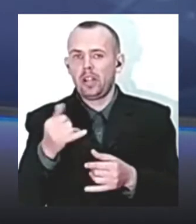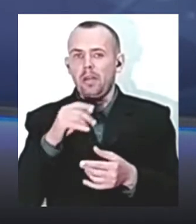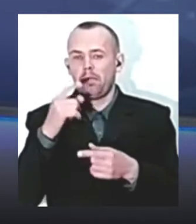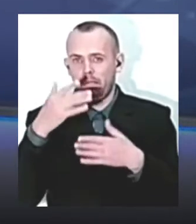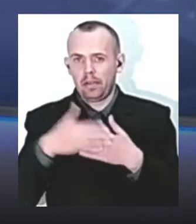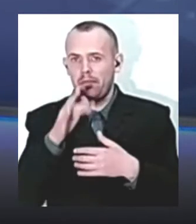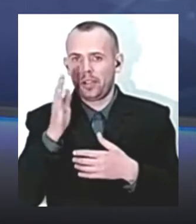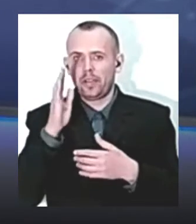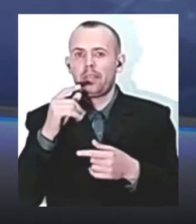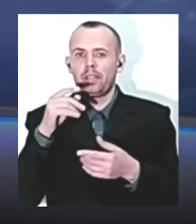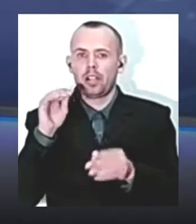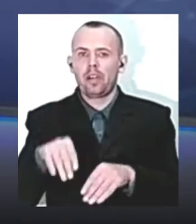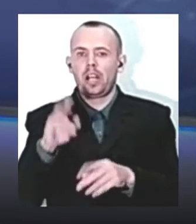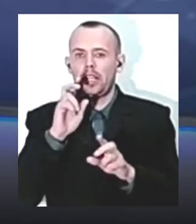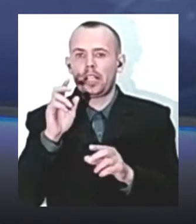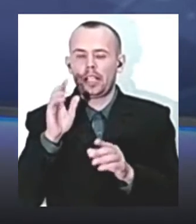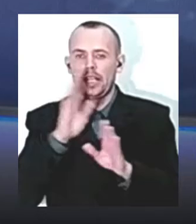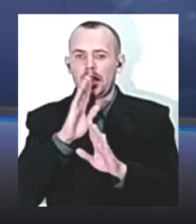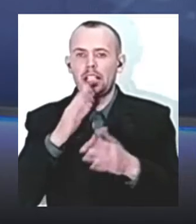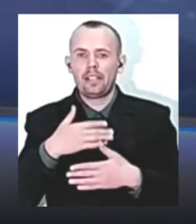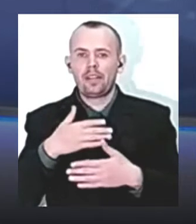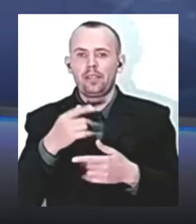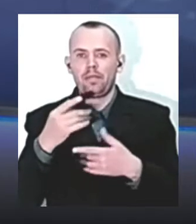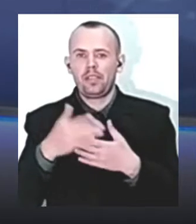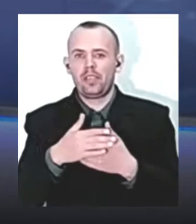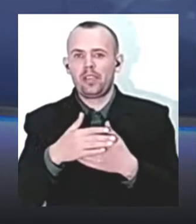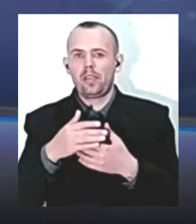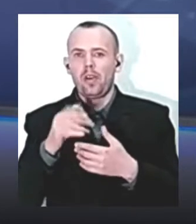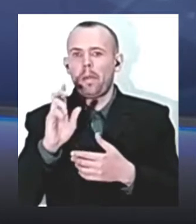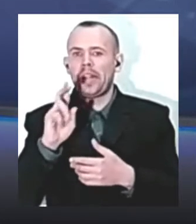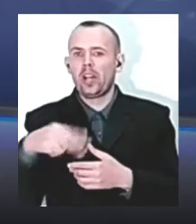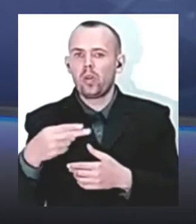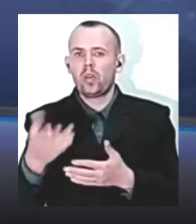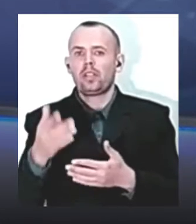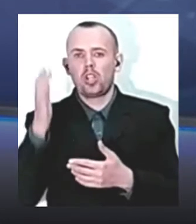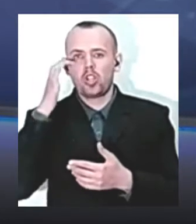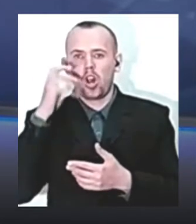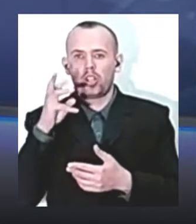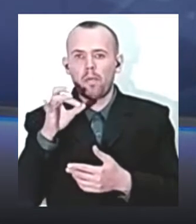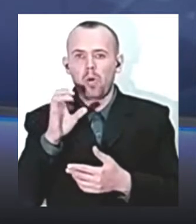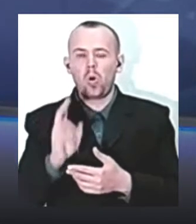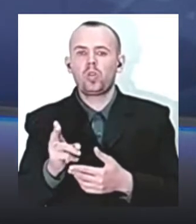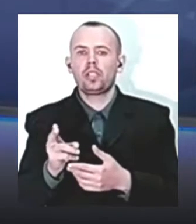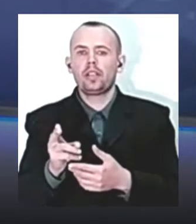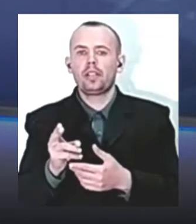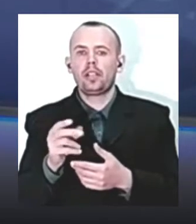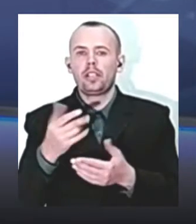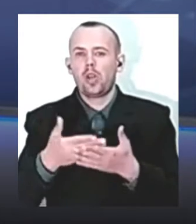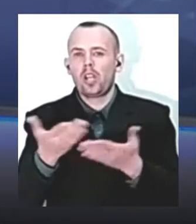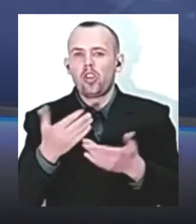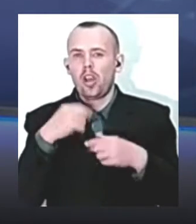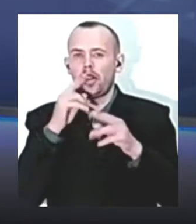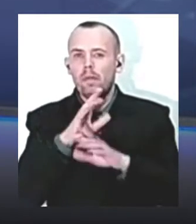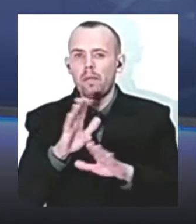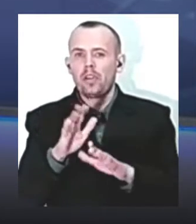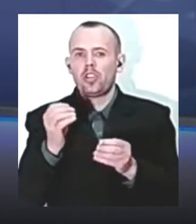встановити кисневі станції, здається, Білгород-Дністровський, Чорноморськ, здається, якщо не помиляюсь, ще... Лише зараз